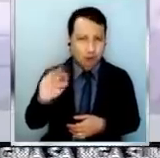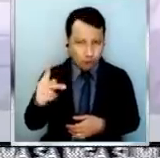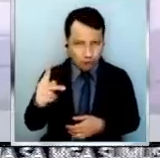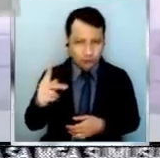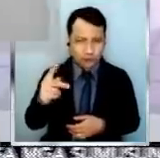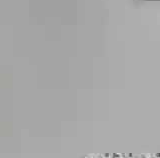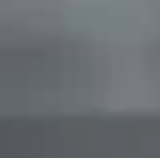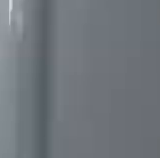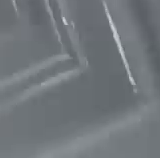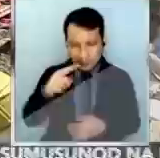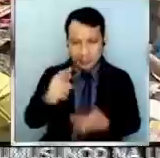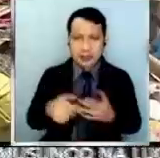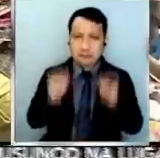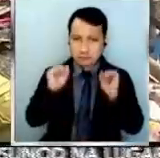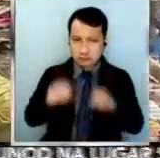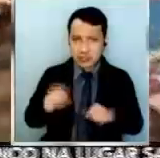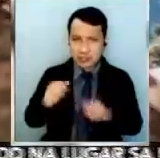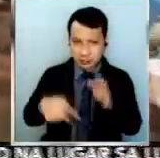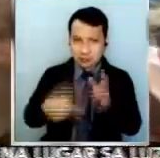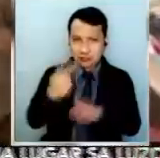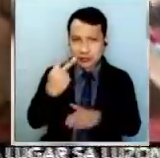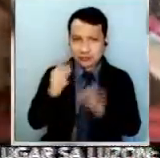Santos.